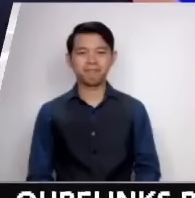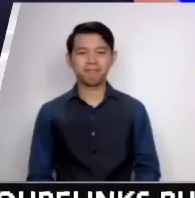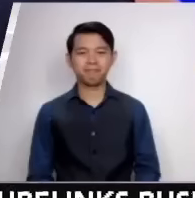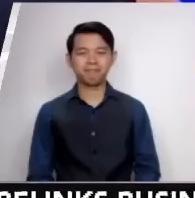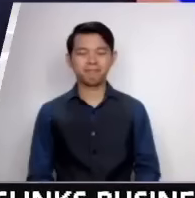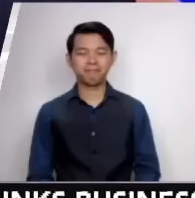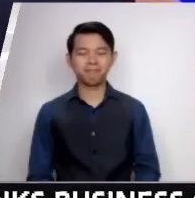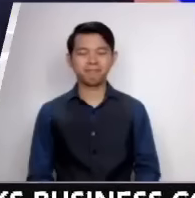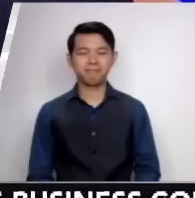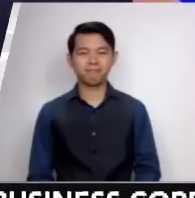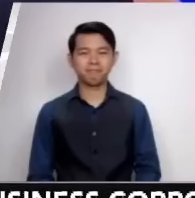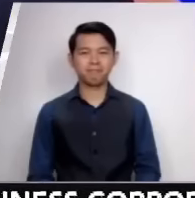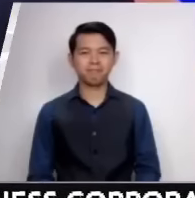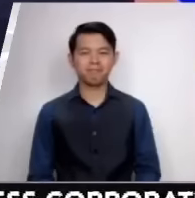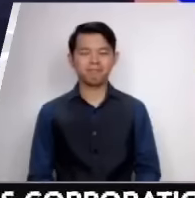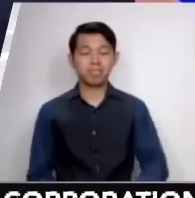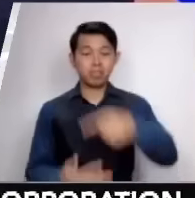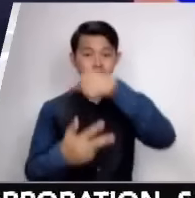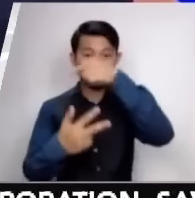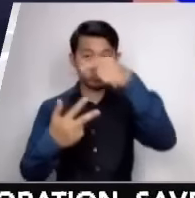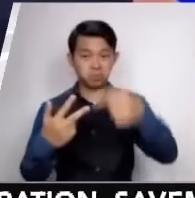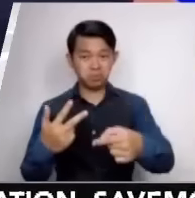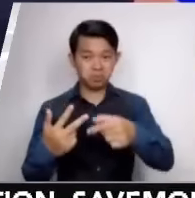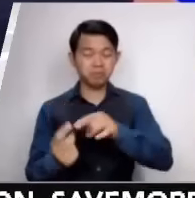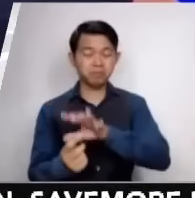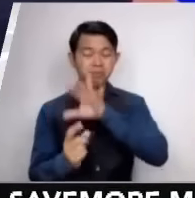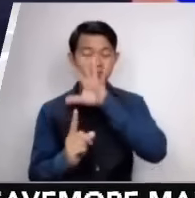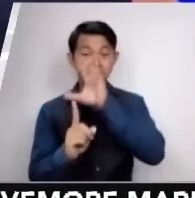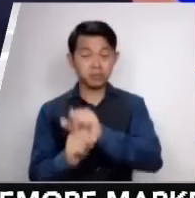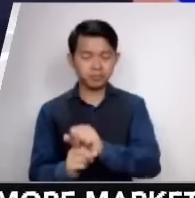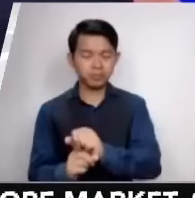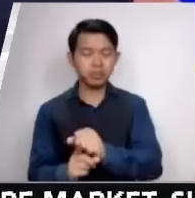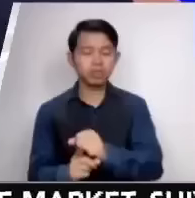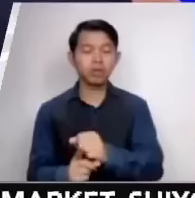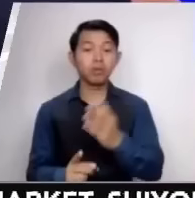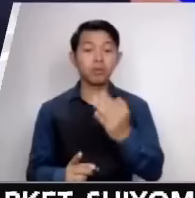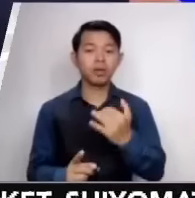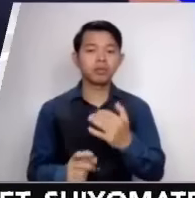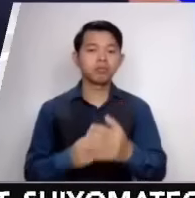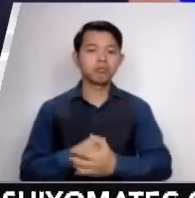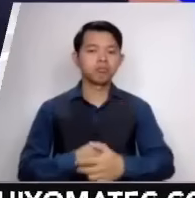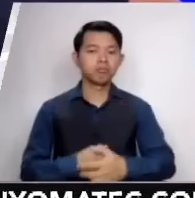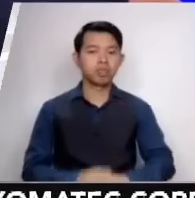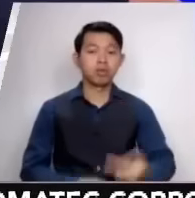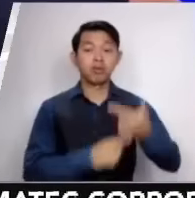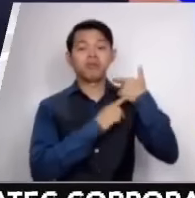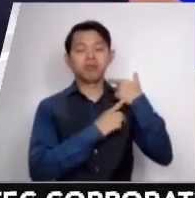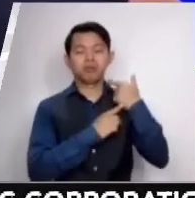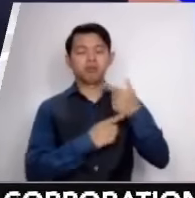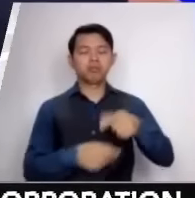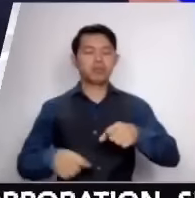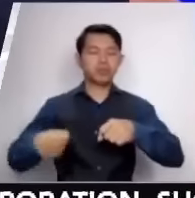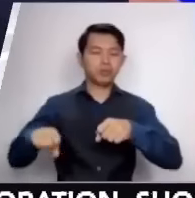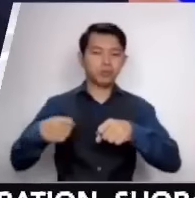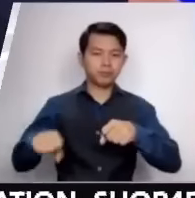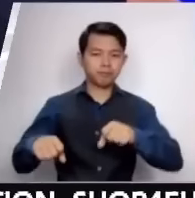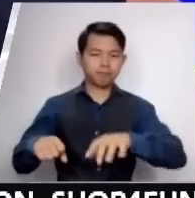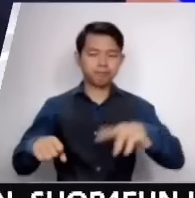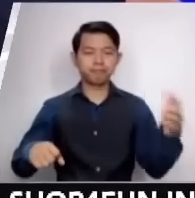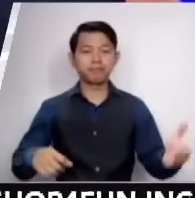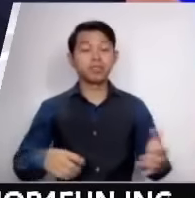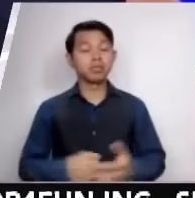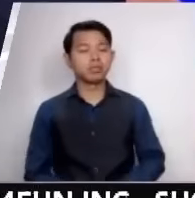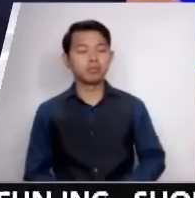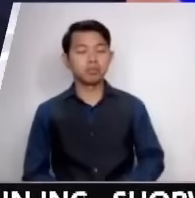Arestado ang tatlong lalaki na nang hold up umano sa isang motorcycle taxi rider sa Quezon City. Itinanggi ng isa sa mga suspect ang krimen,